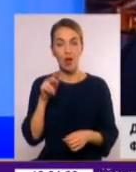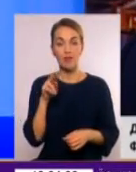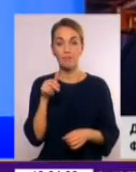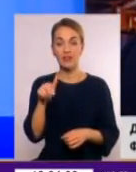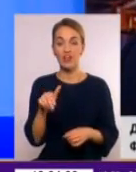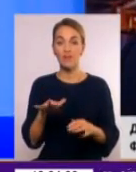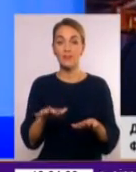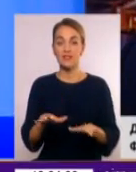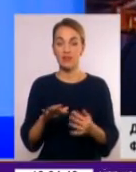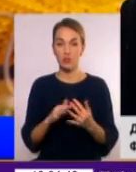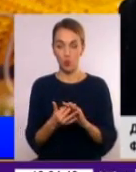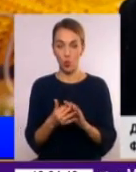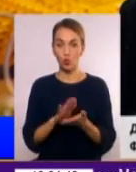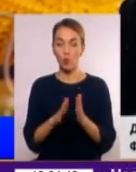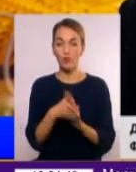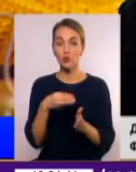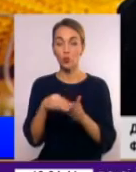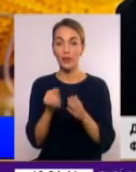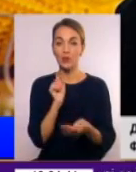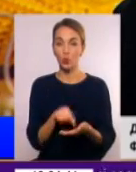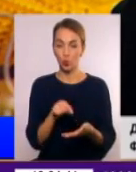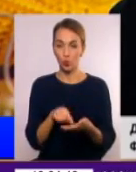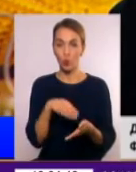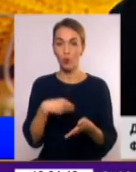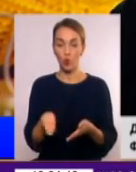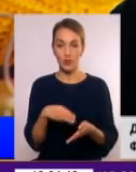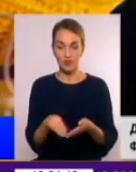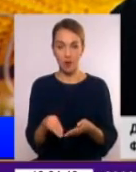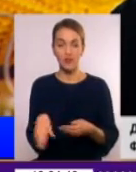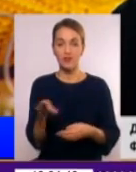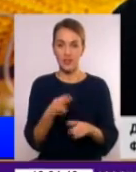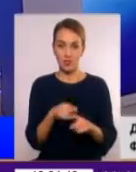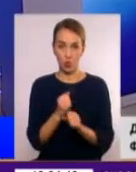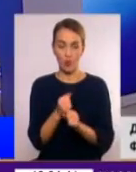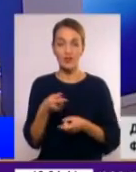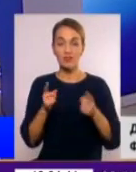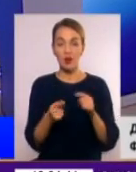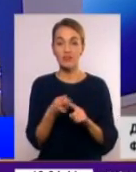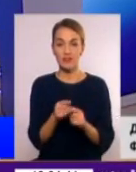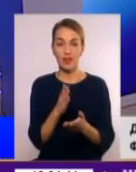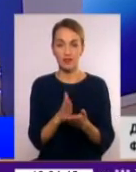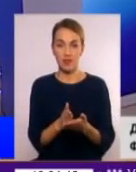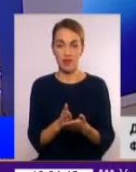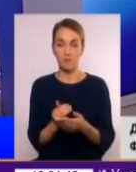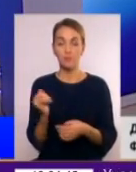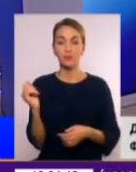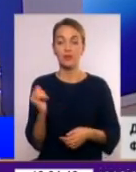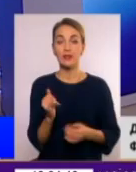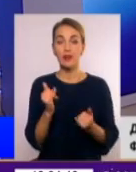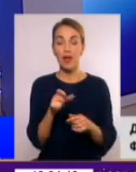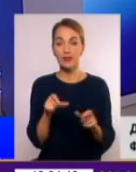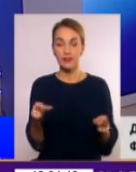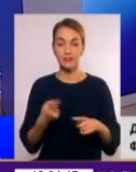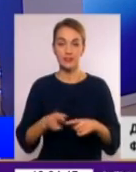місцеве село, домовитись, купити курку, порося. Вони все це роблять. Насправді це і є. І для них